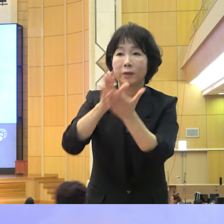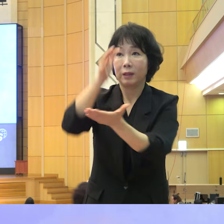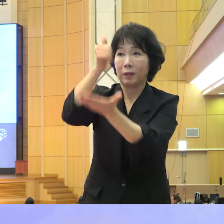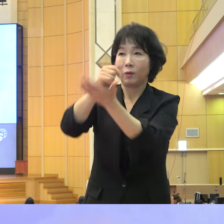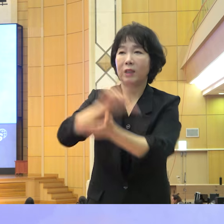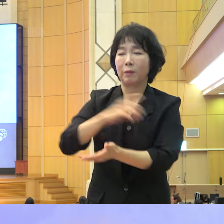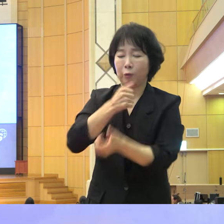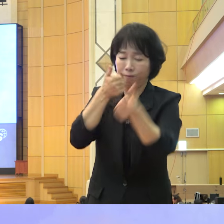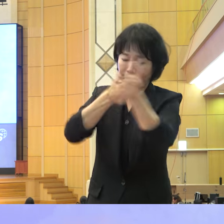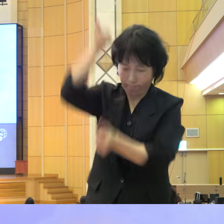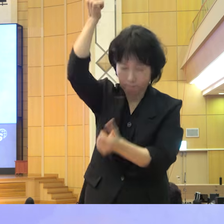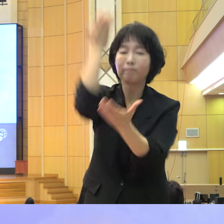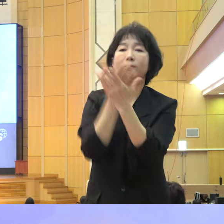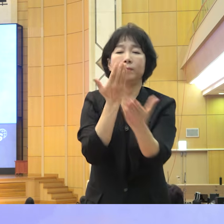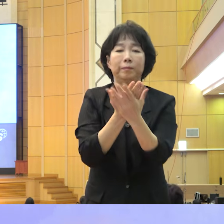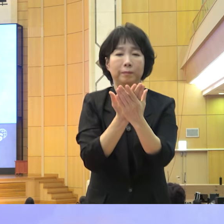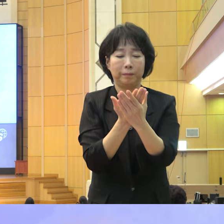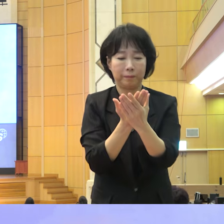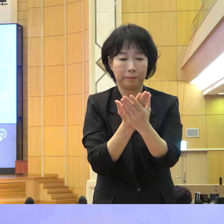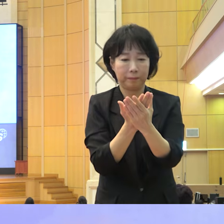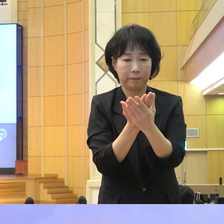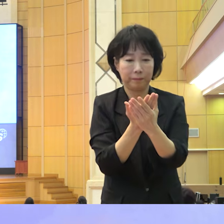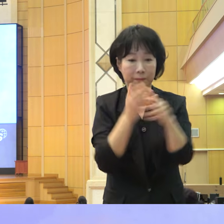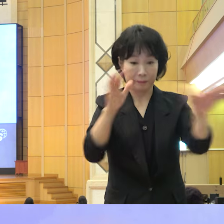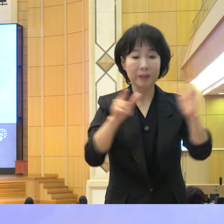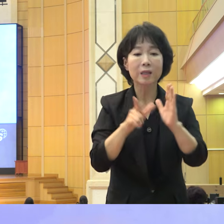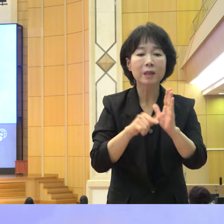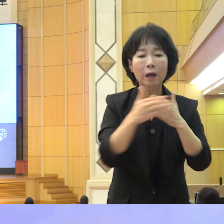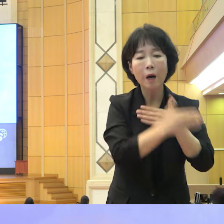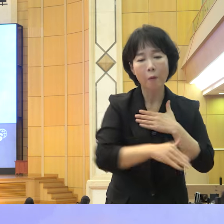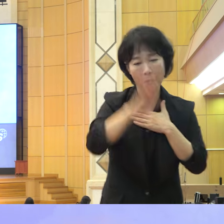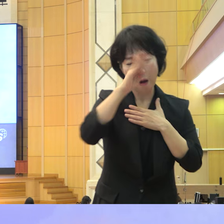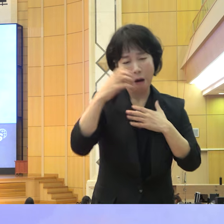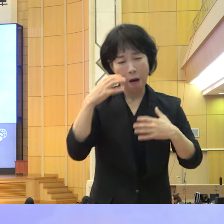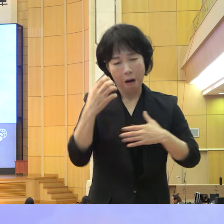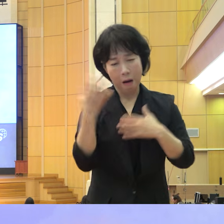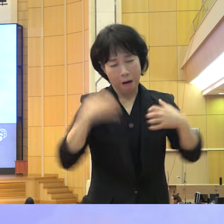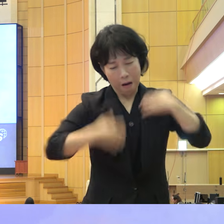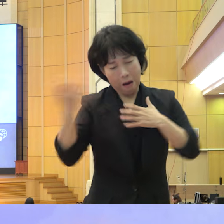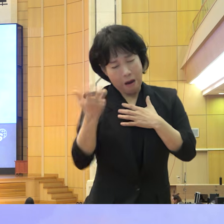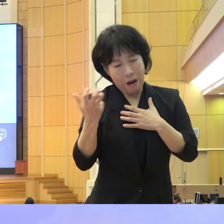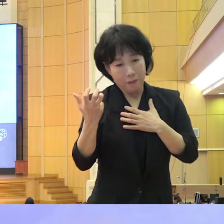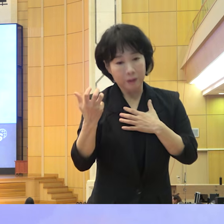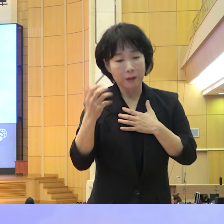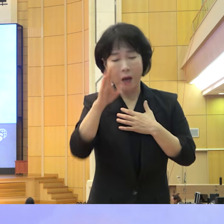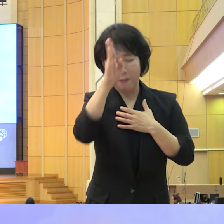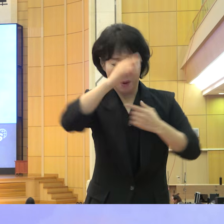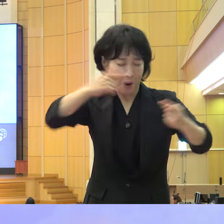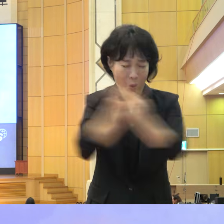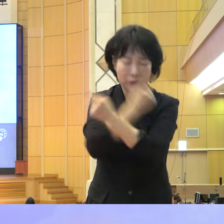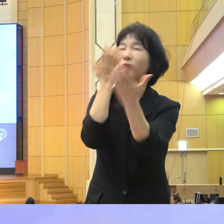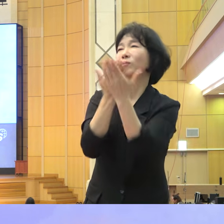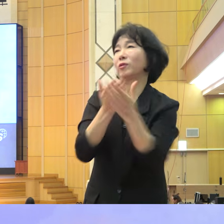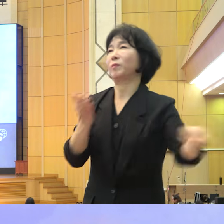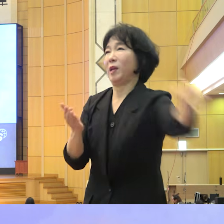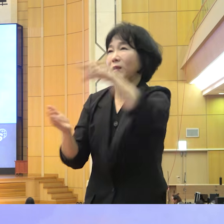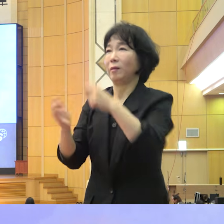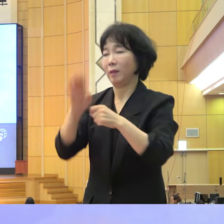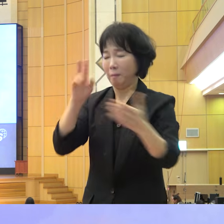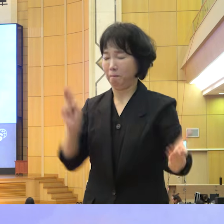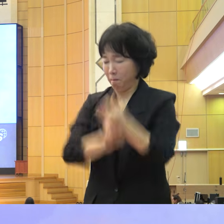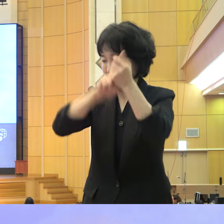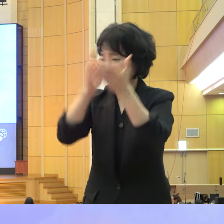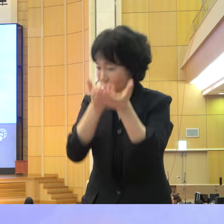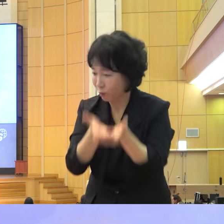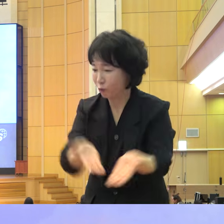이름으로 승리하게 하여 주옵소서. 이 시간에 아픈 분들 아픈 자에 손을 얹어 싸우니 주여 치료해 주시옵소서.